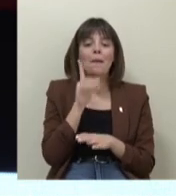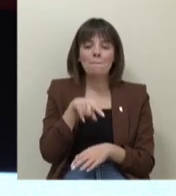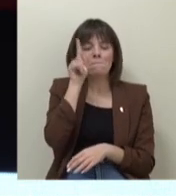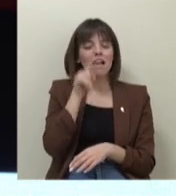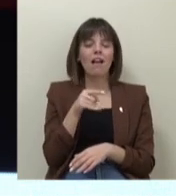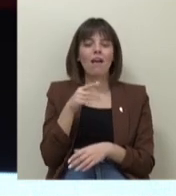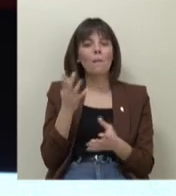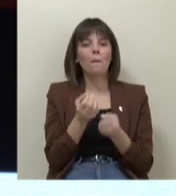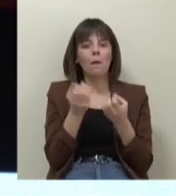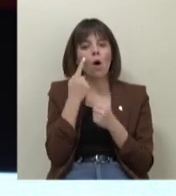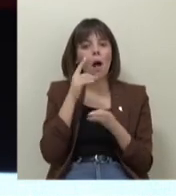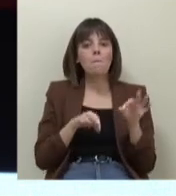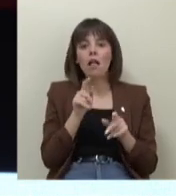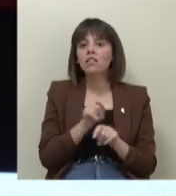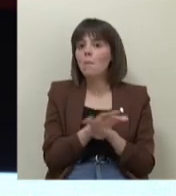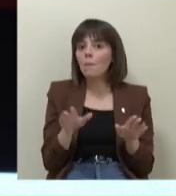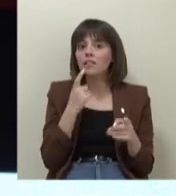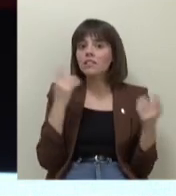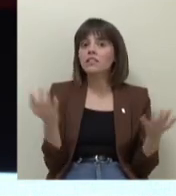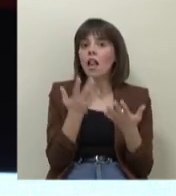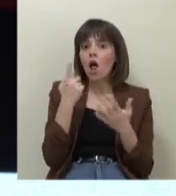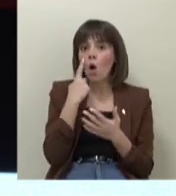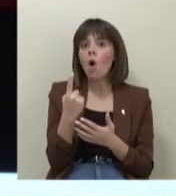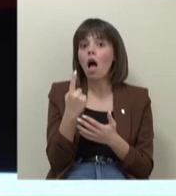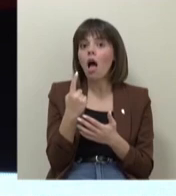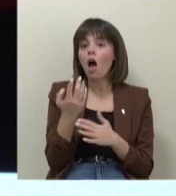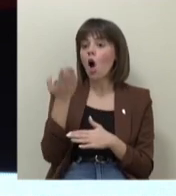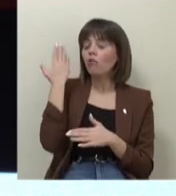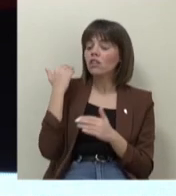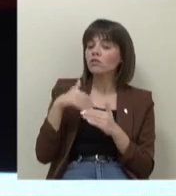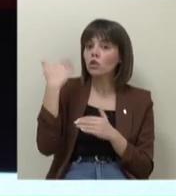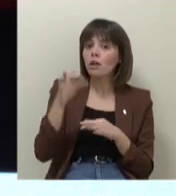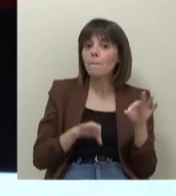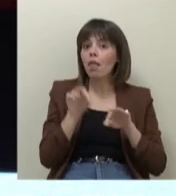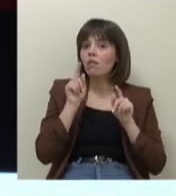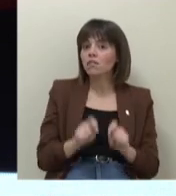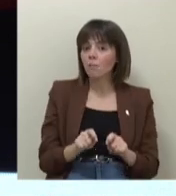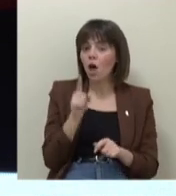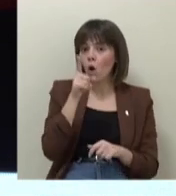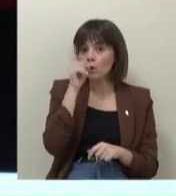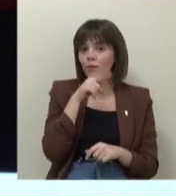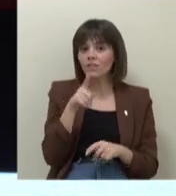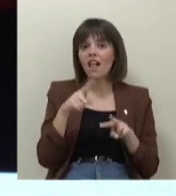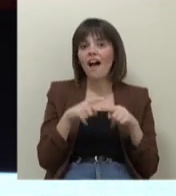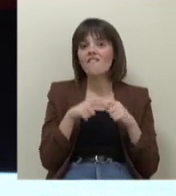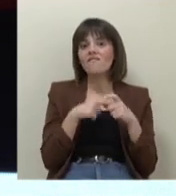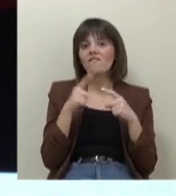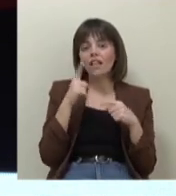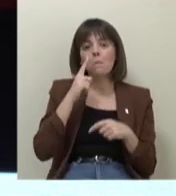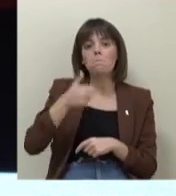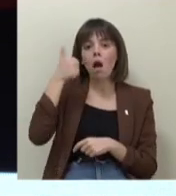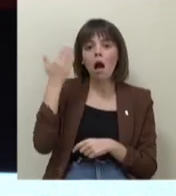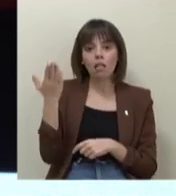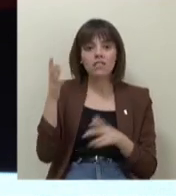planlama yapamaz. Yüzlerce sene öncesinin planlarını yapmalı. Onun için Afet Bakanlığı, işte